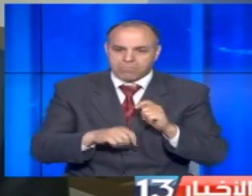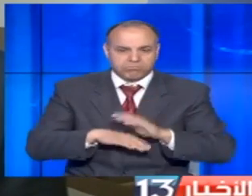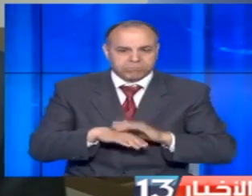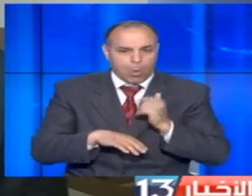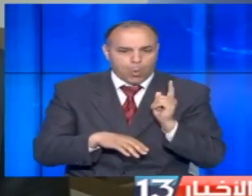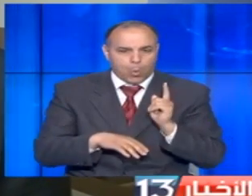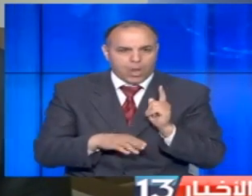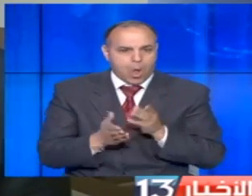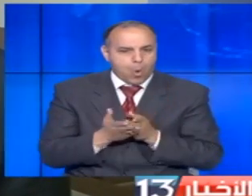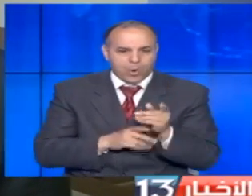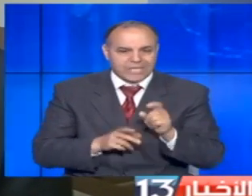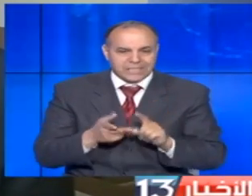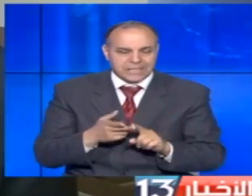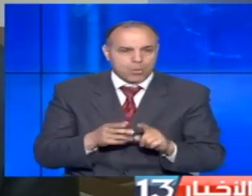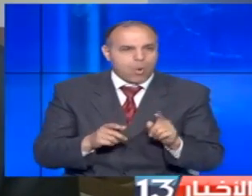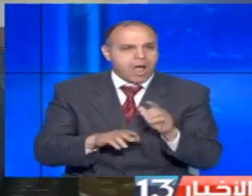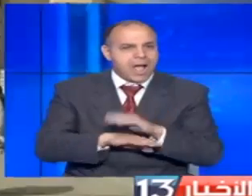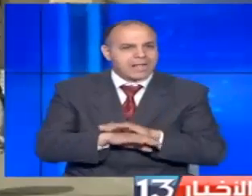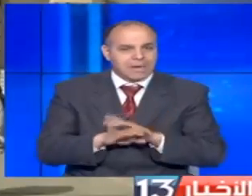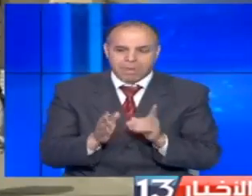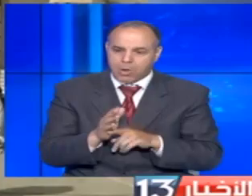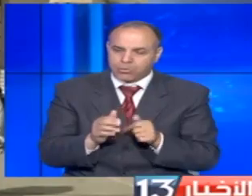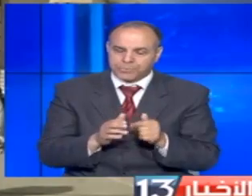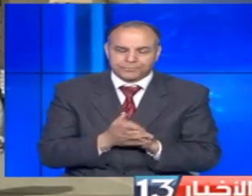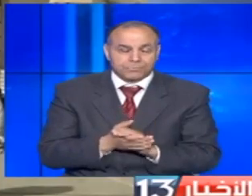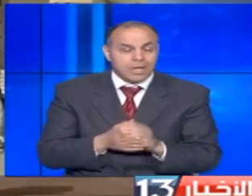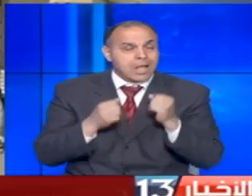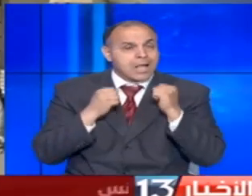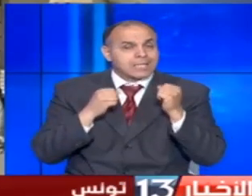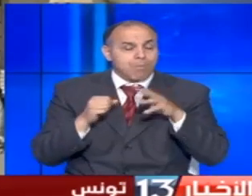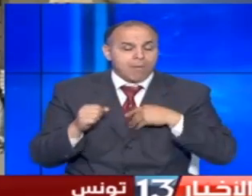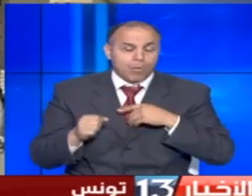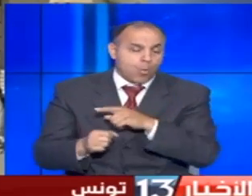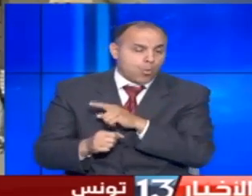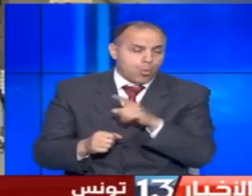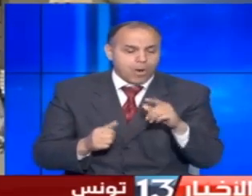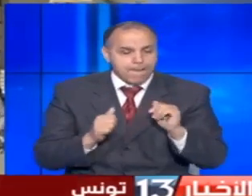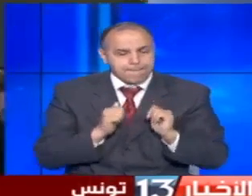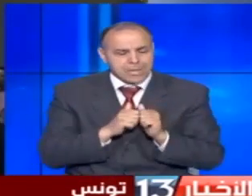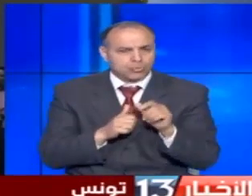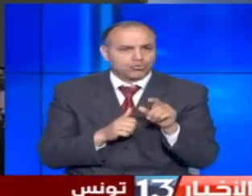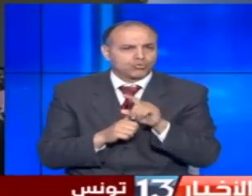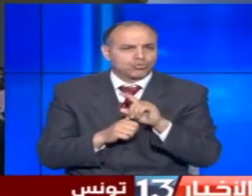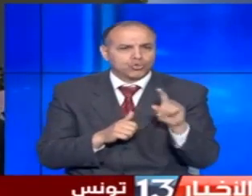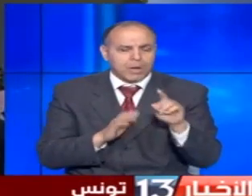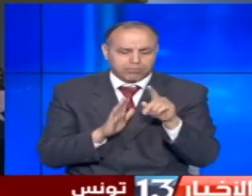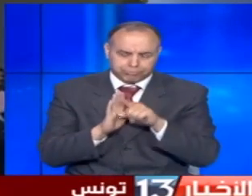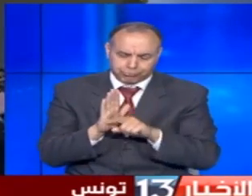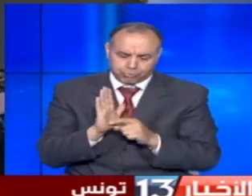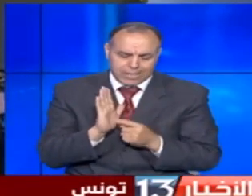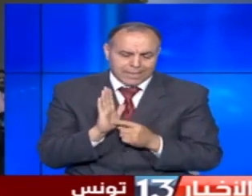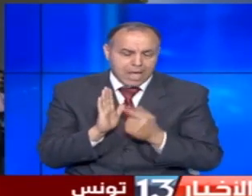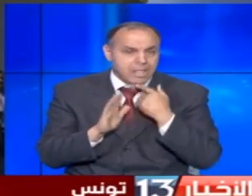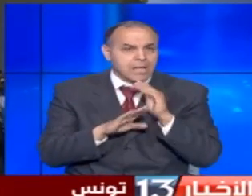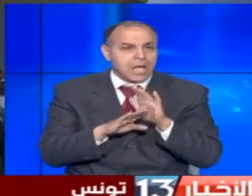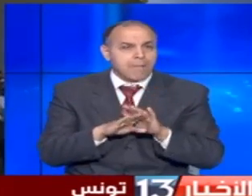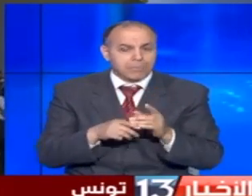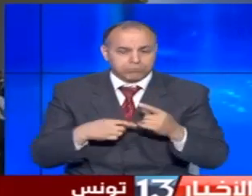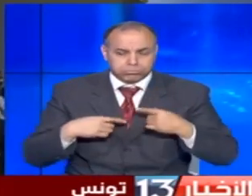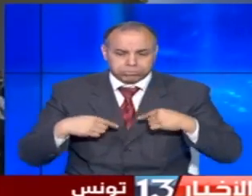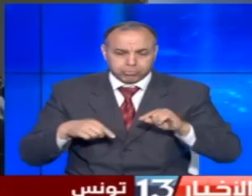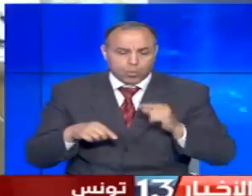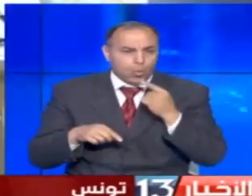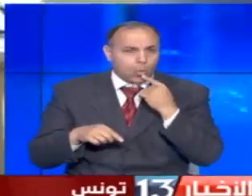لحقوق الانسان لاحترام الاجراءات اضرب المحامين كان مرفوقا بجمله من الترتيبات منها تامين الجلسات